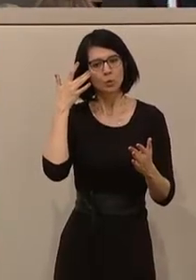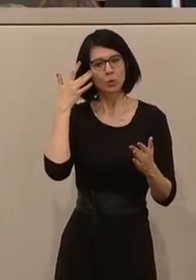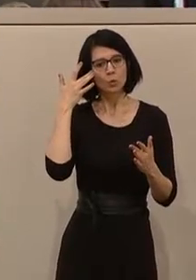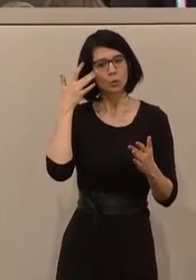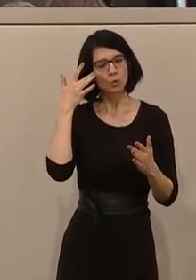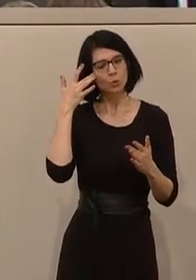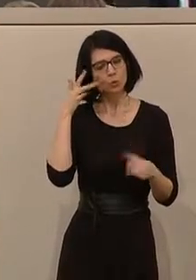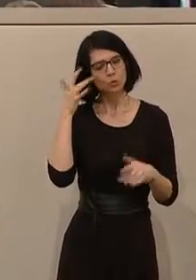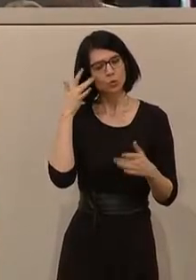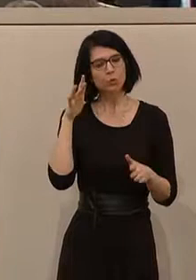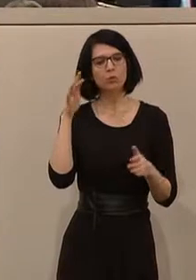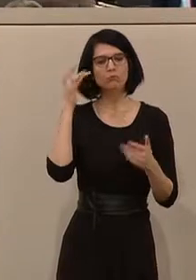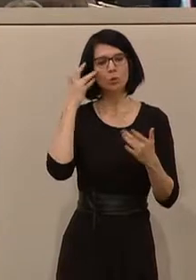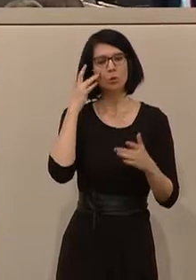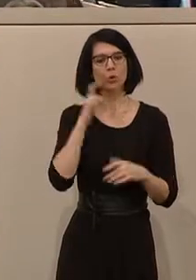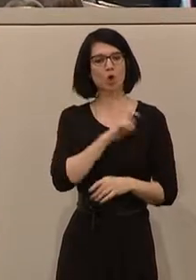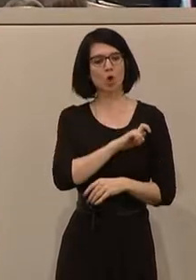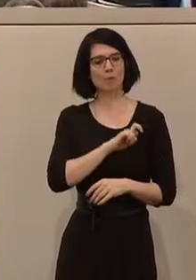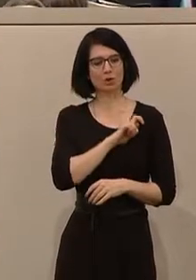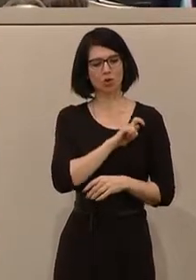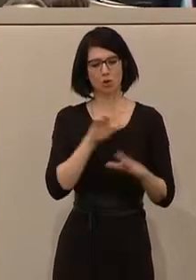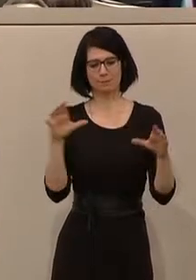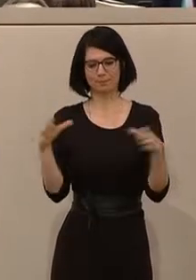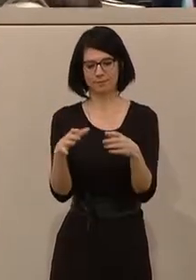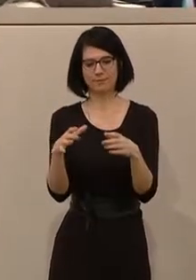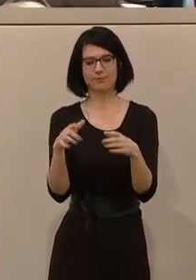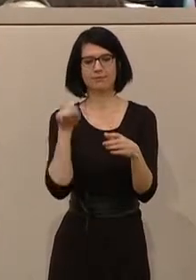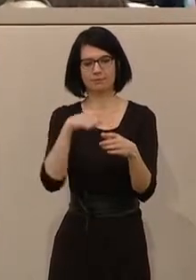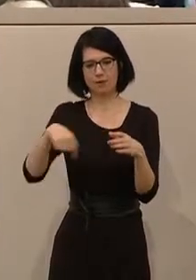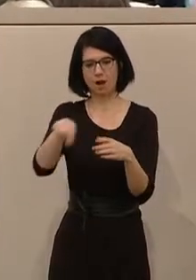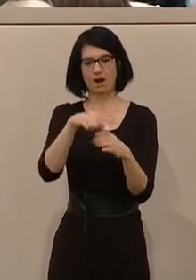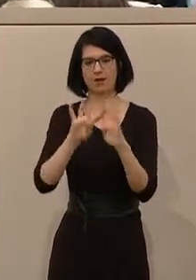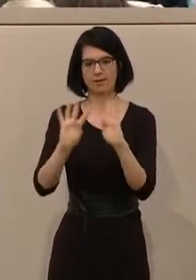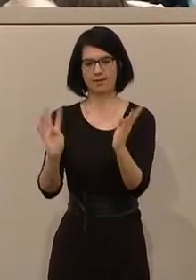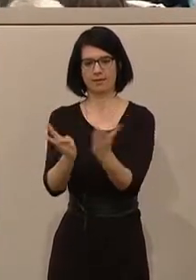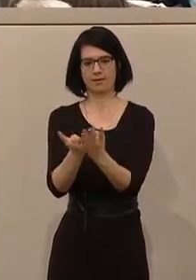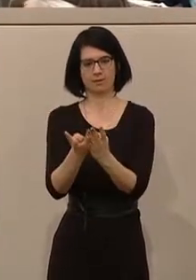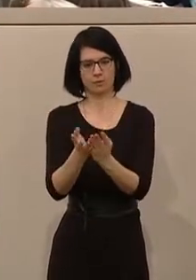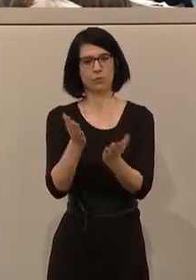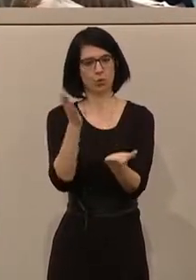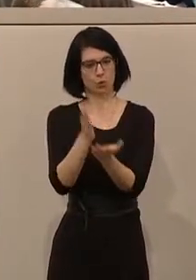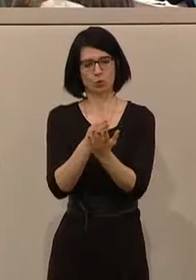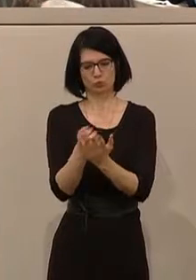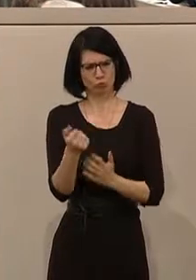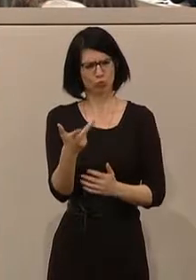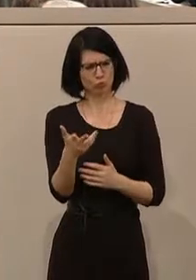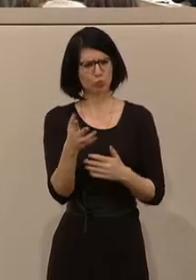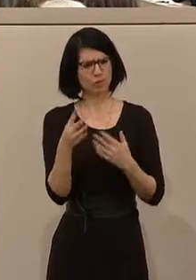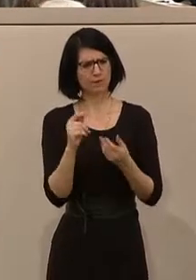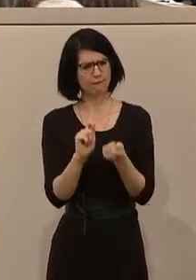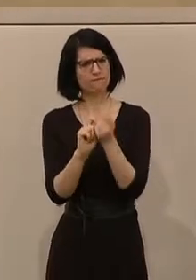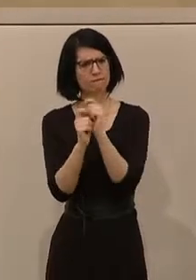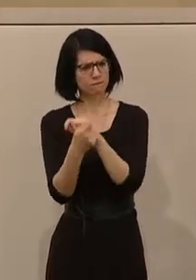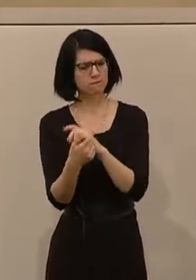in der Kulturkommission, im Kulturausschuss tätig sind. Wir haben schon einiges, denke ich, bewegt.